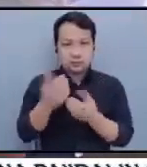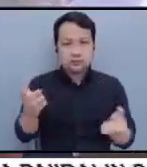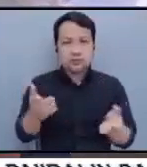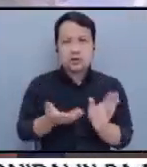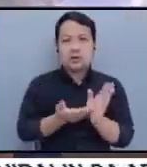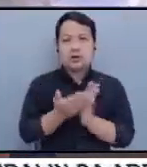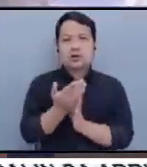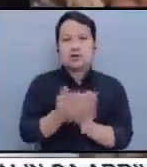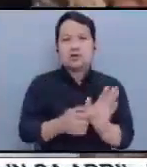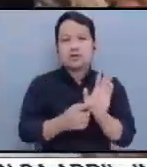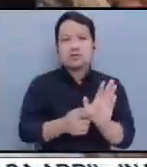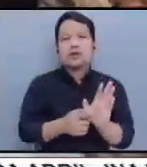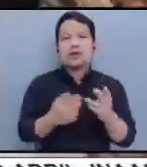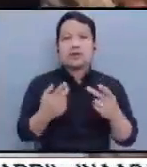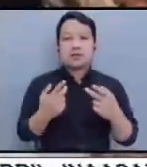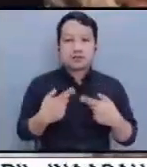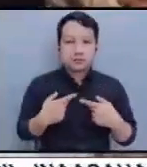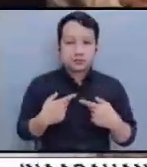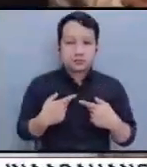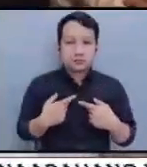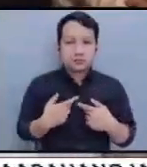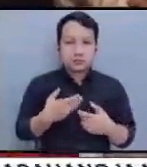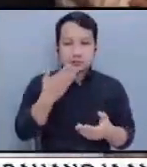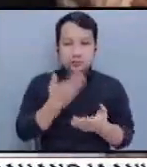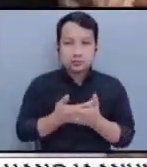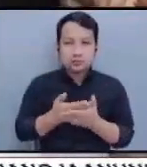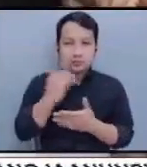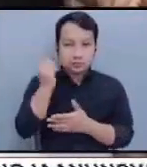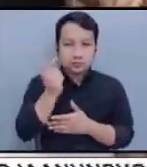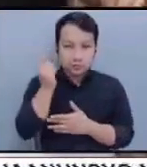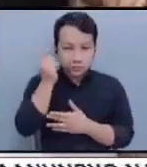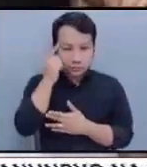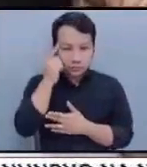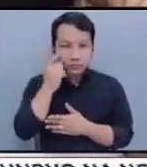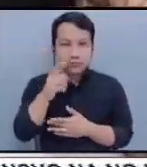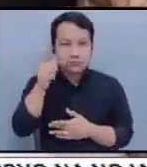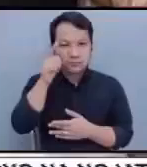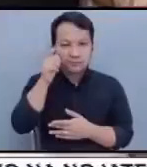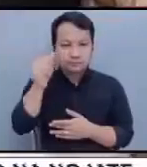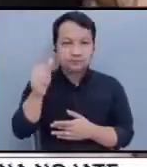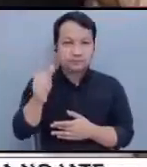ng pagkakaroon ng mabuting gobyerno. Luisa